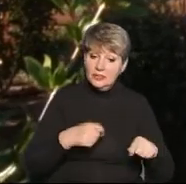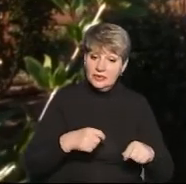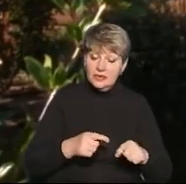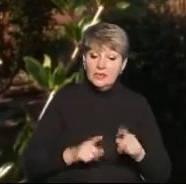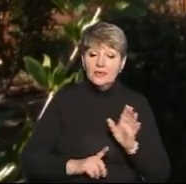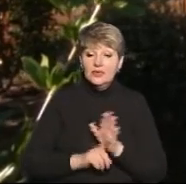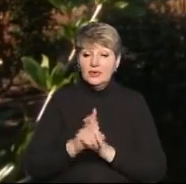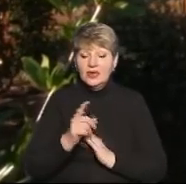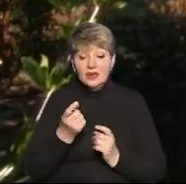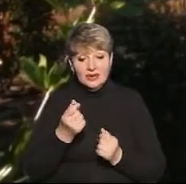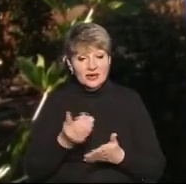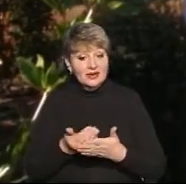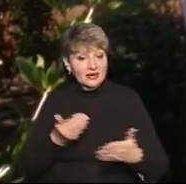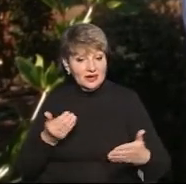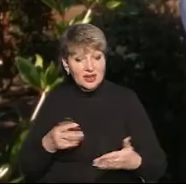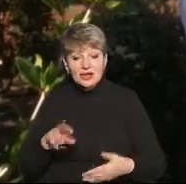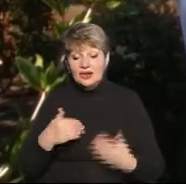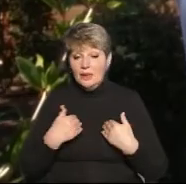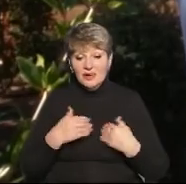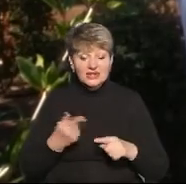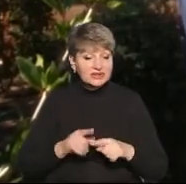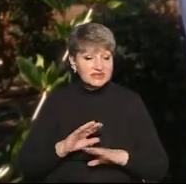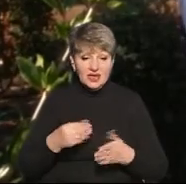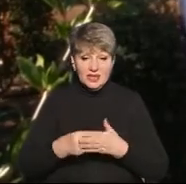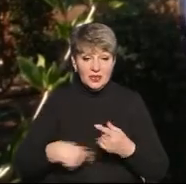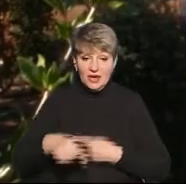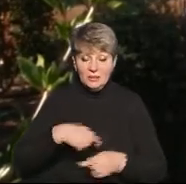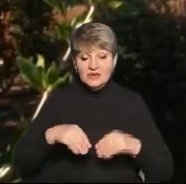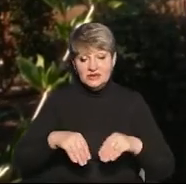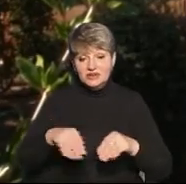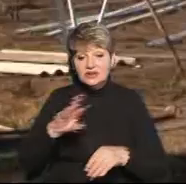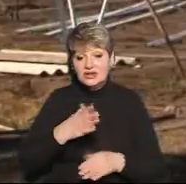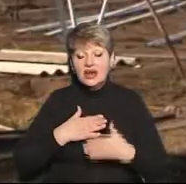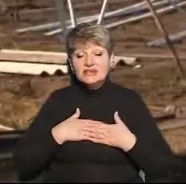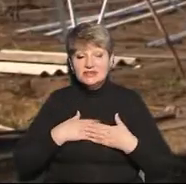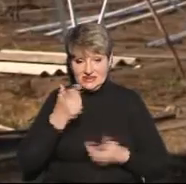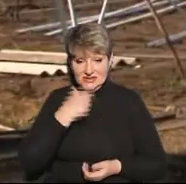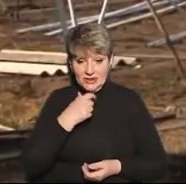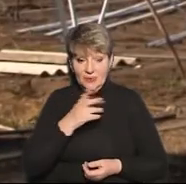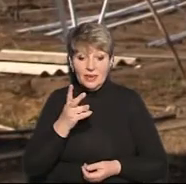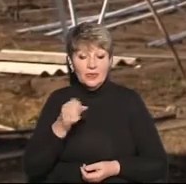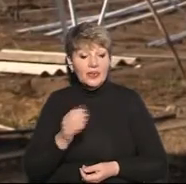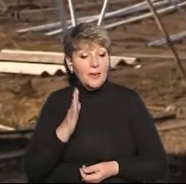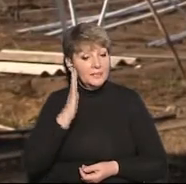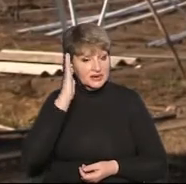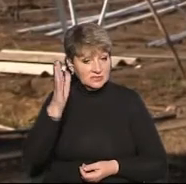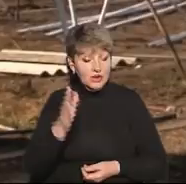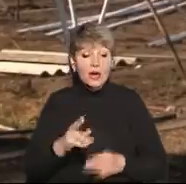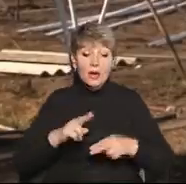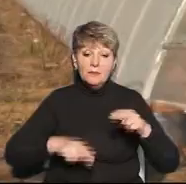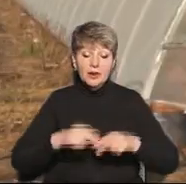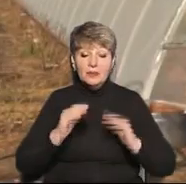Дозріває раніше трохи. Але для мене це не бізнес. Саджав для себе, для душі. На перспективу Асан Саліджанов